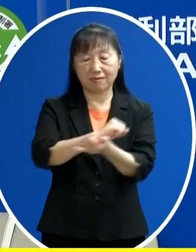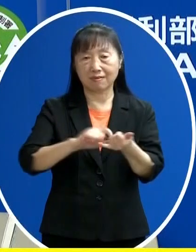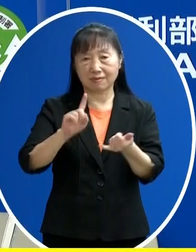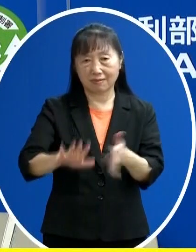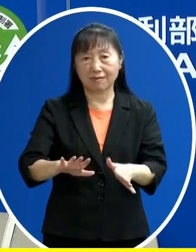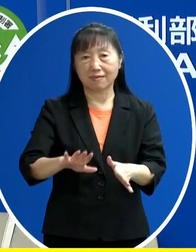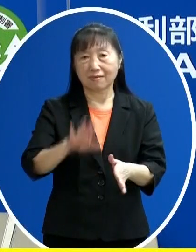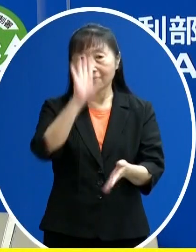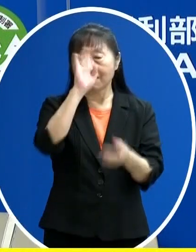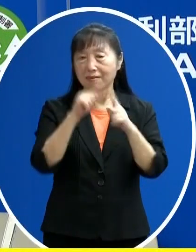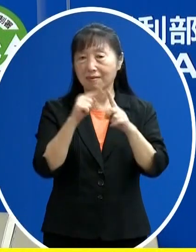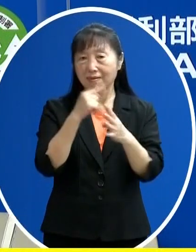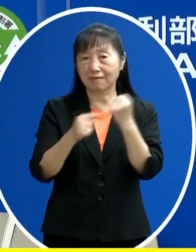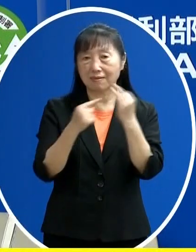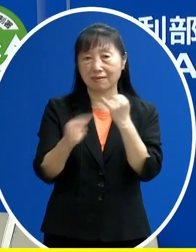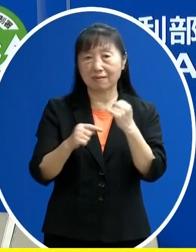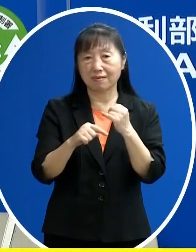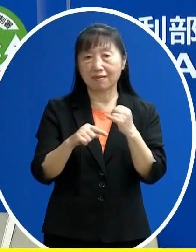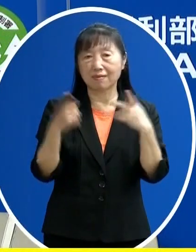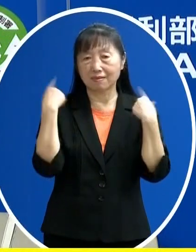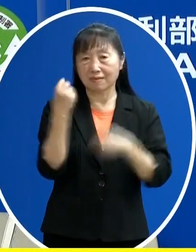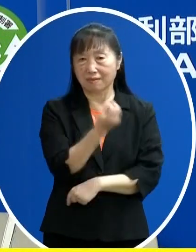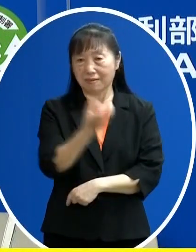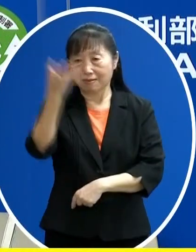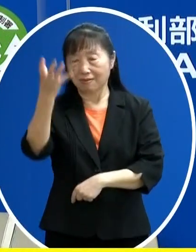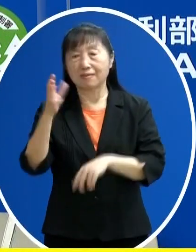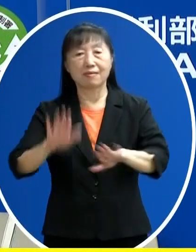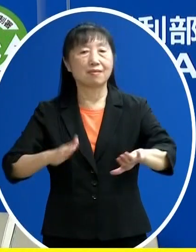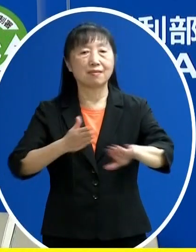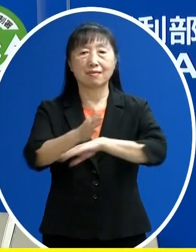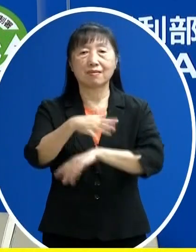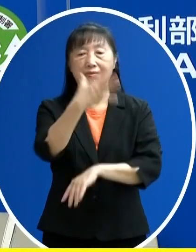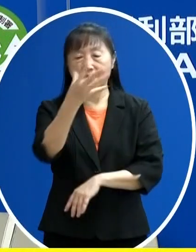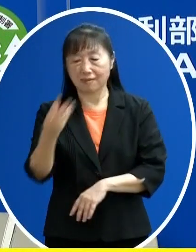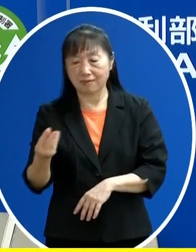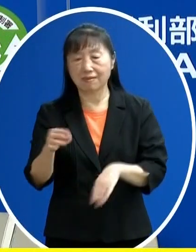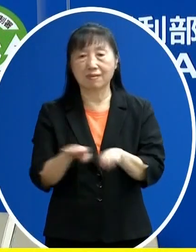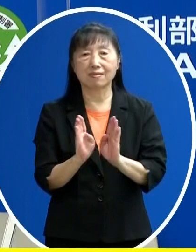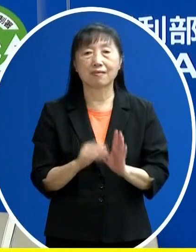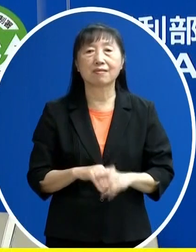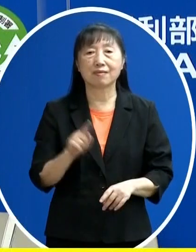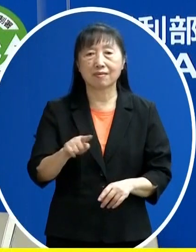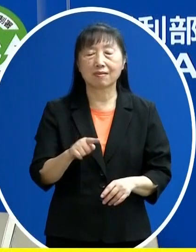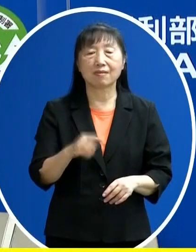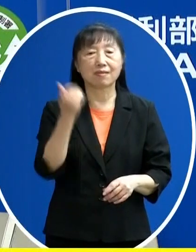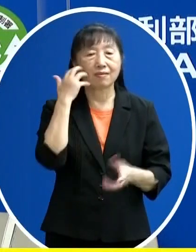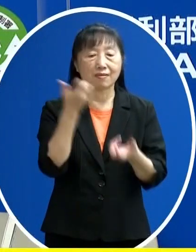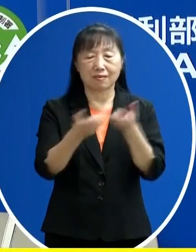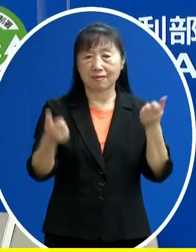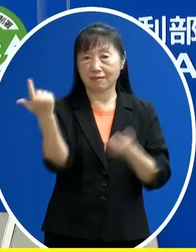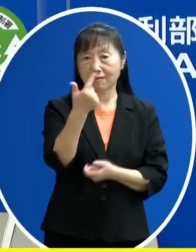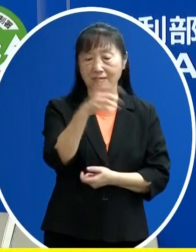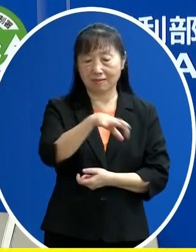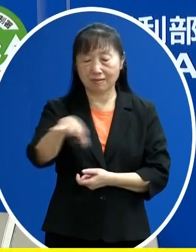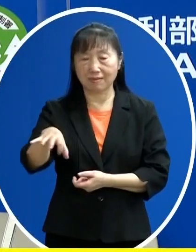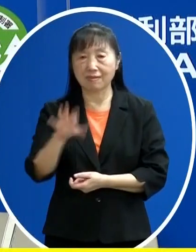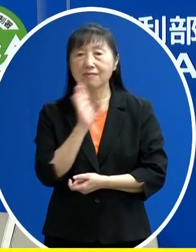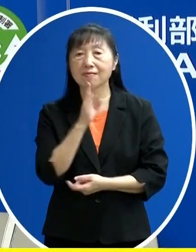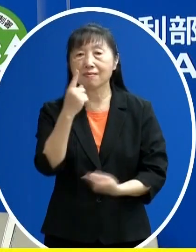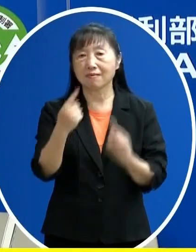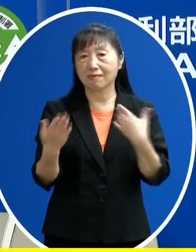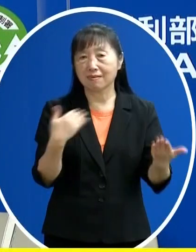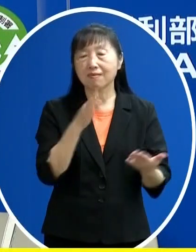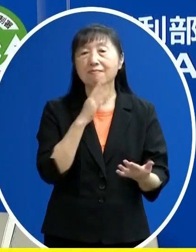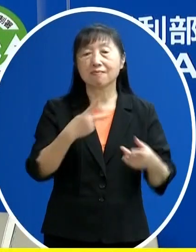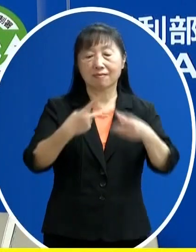治的高峰看起来应该是已经过了哈。那如果拆成6个区域来看的话哦，那最明显下降的呢，就是第